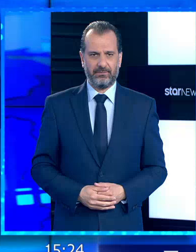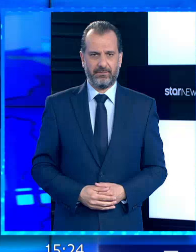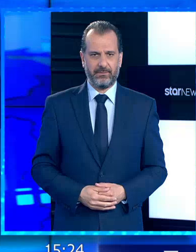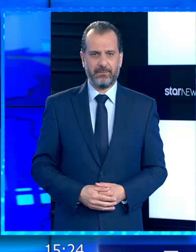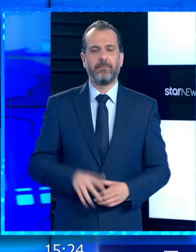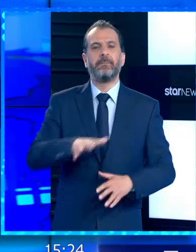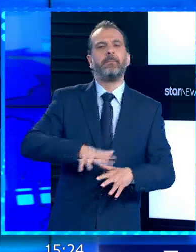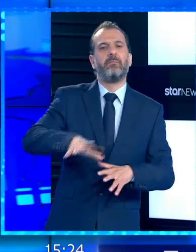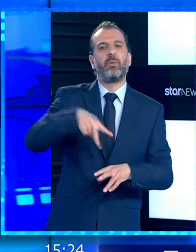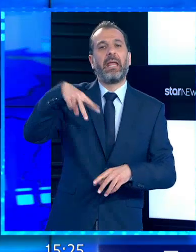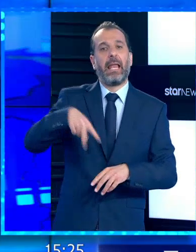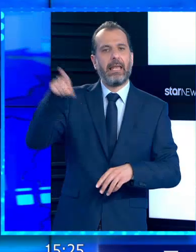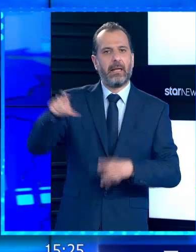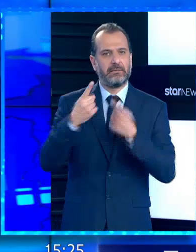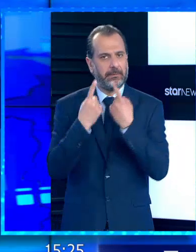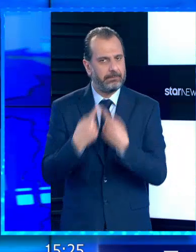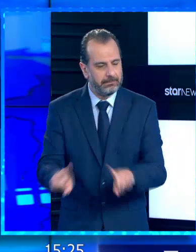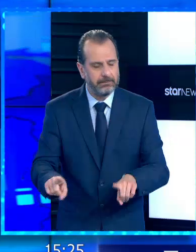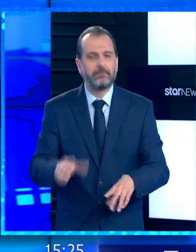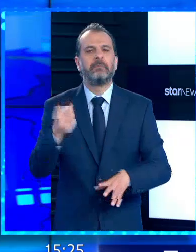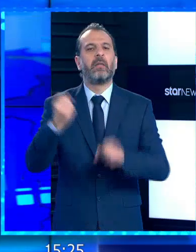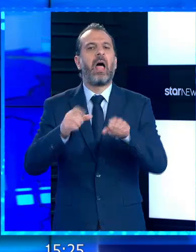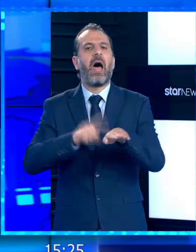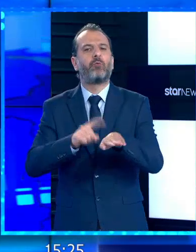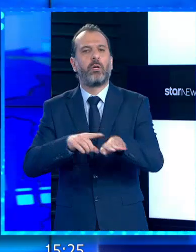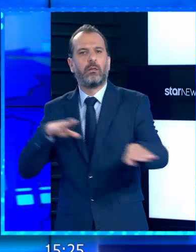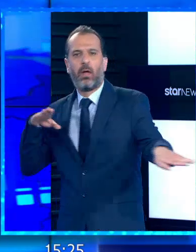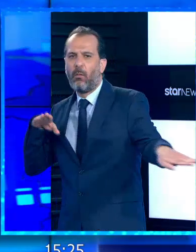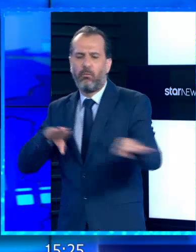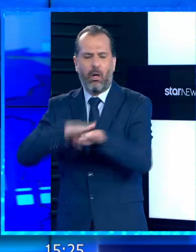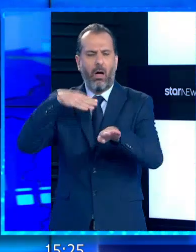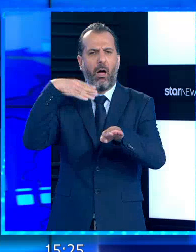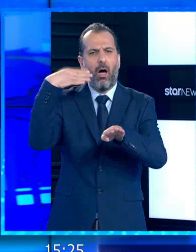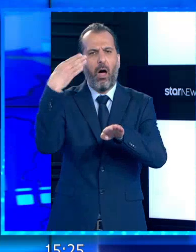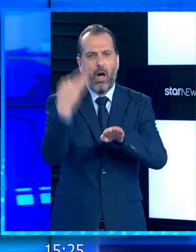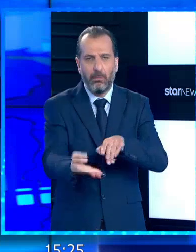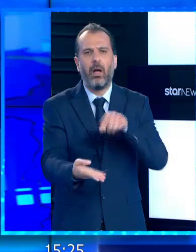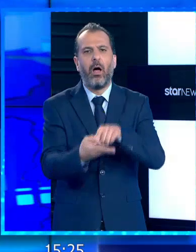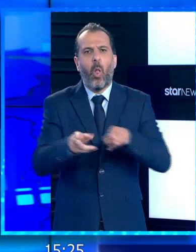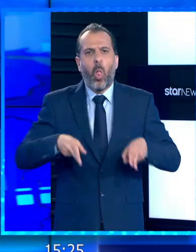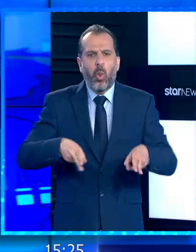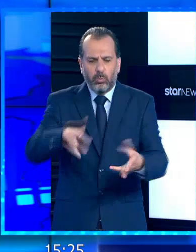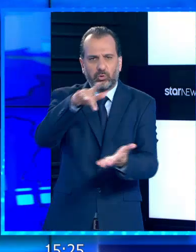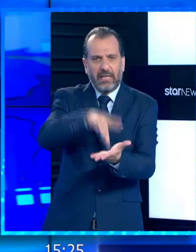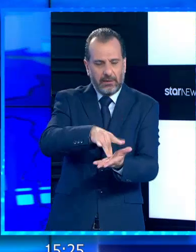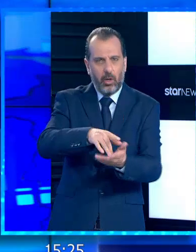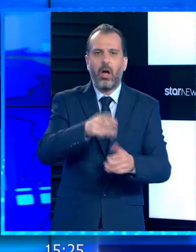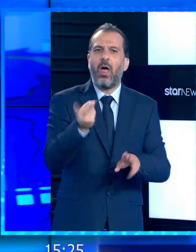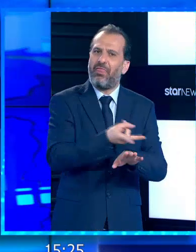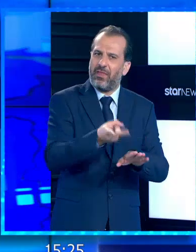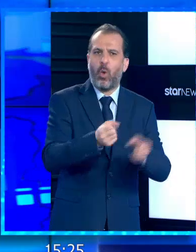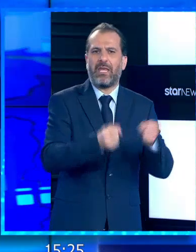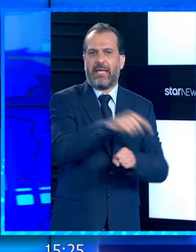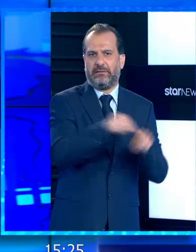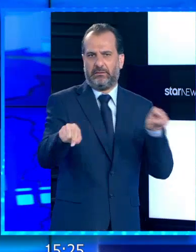Στη Λάρισα δύο αυτοκίνητα συγκρούστηκαν με σφοδρότητα και το ένα όχημα αναποδογύρισε στη μέση του δρόμου. Οι δύο γυναίκες που επέβαιναν